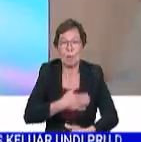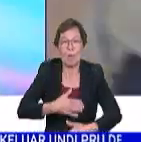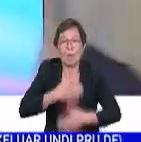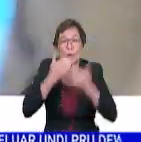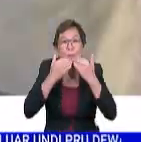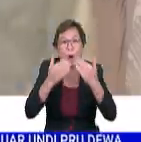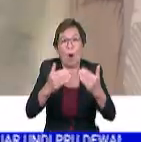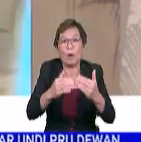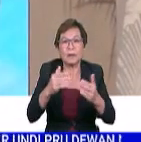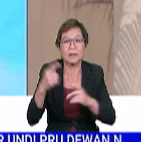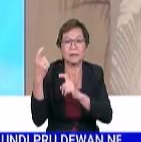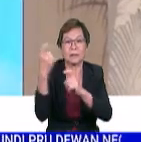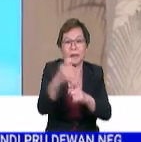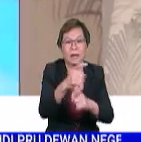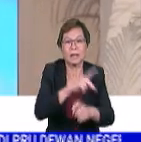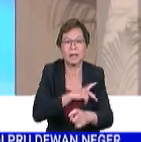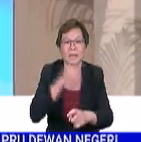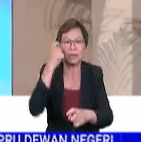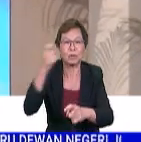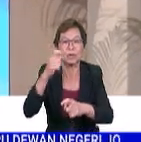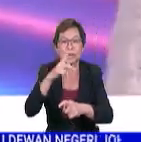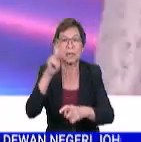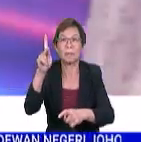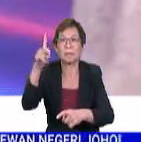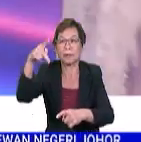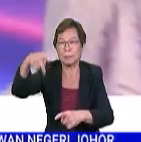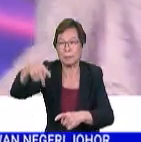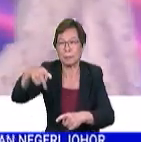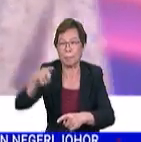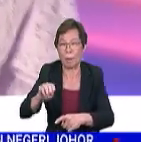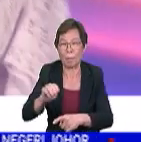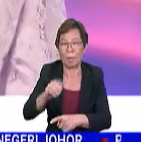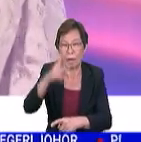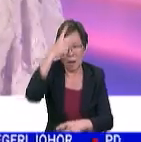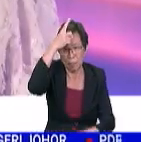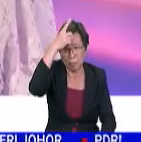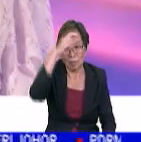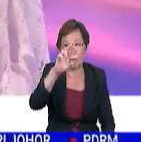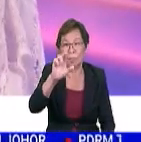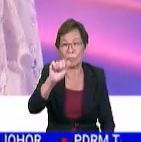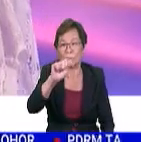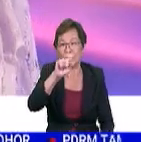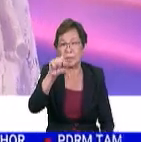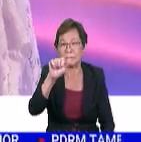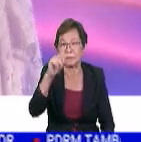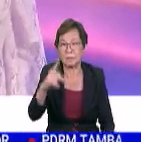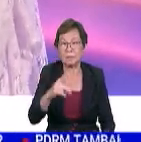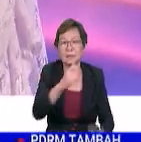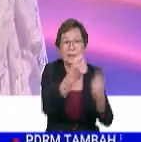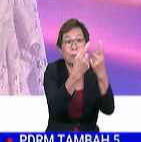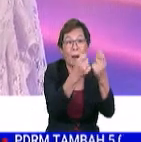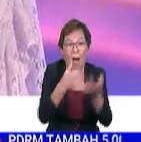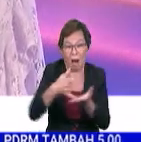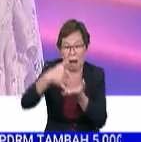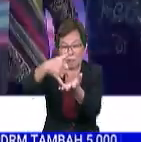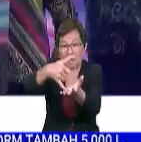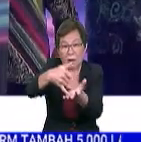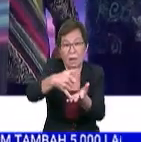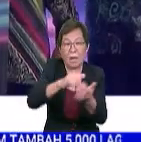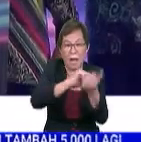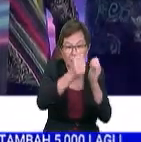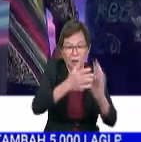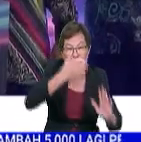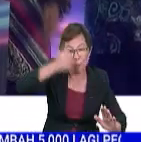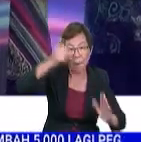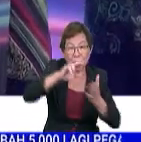disampaikan ketua setiausaha Kementerian Pendidikan tato Sri abdurrazaq Java sebanyak sebelas Anugerah turut disampaikan antaranya